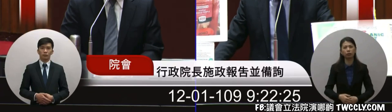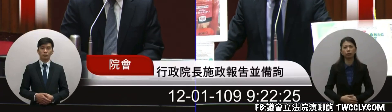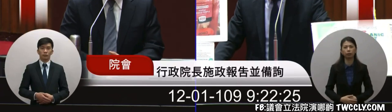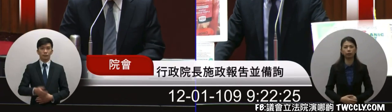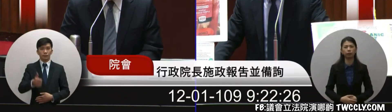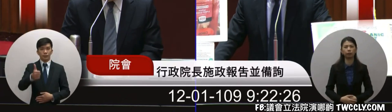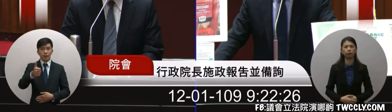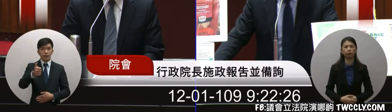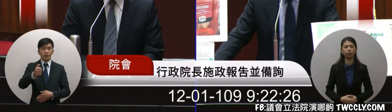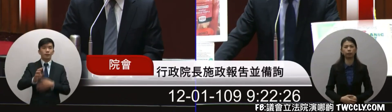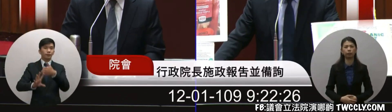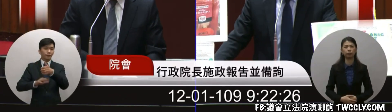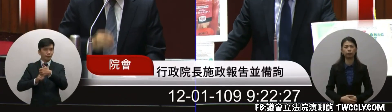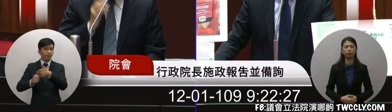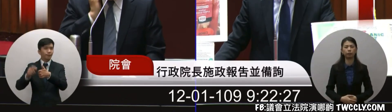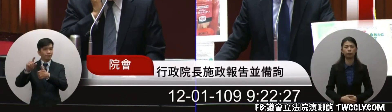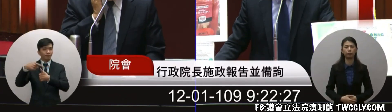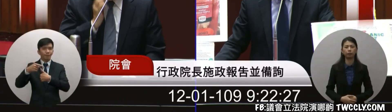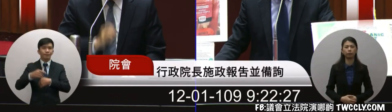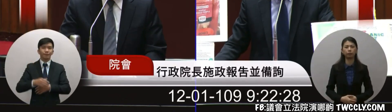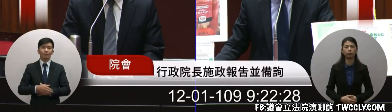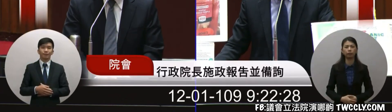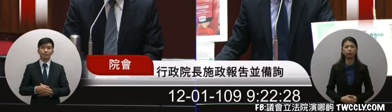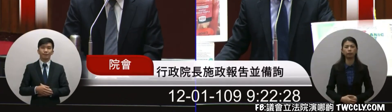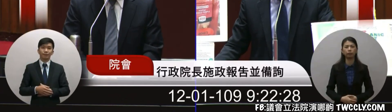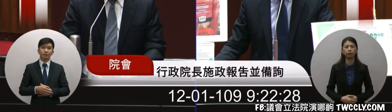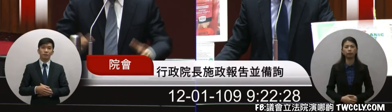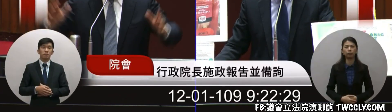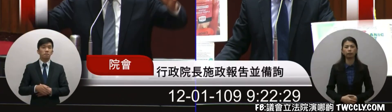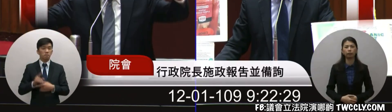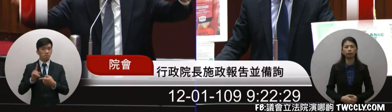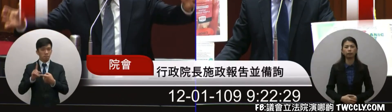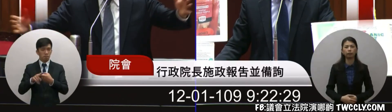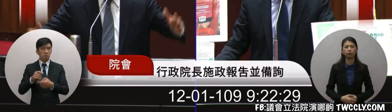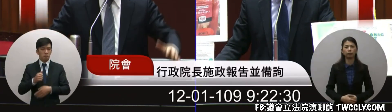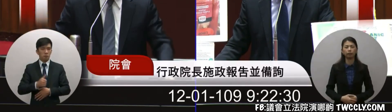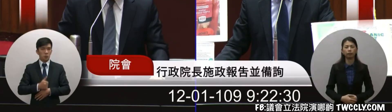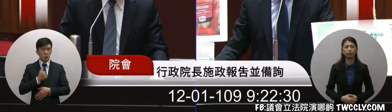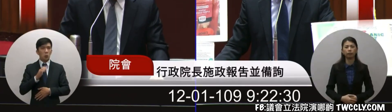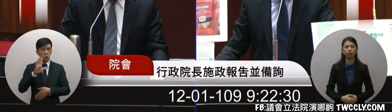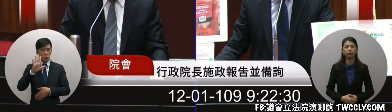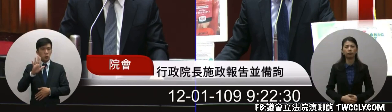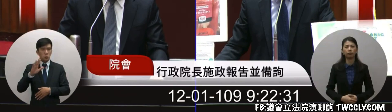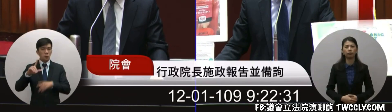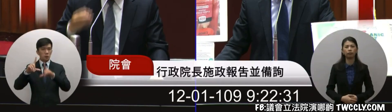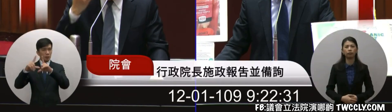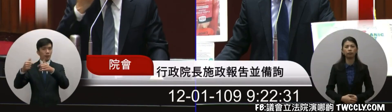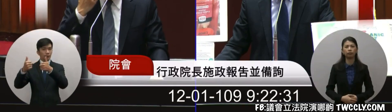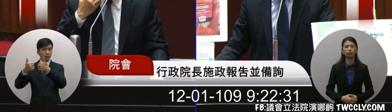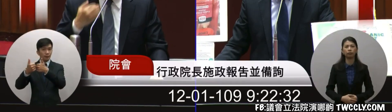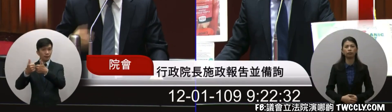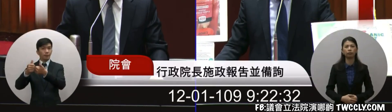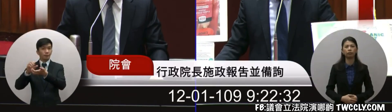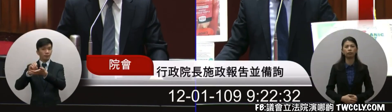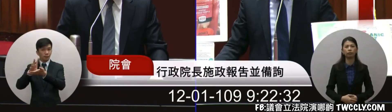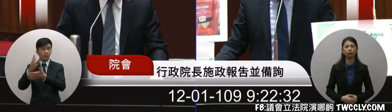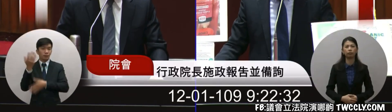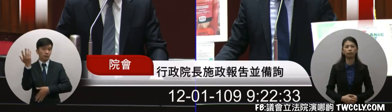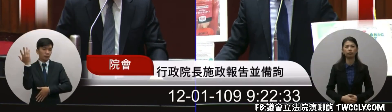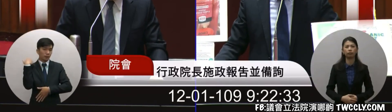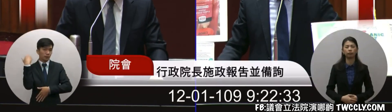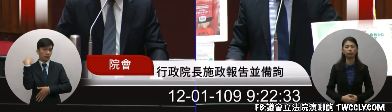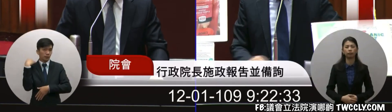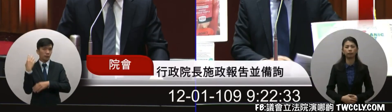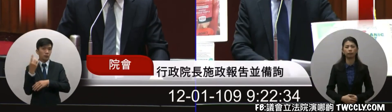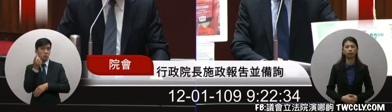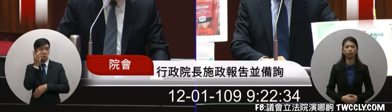谢谢委员这样指教，确实有一些啊很大型的汇报啊，我们过去这一段时间因为疫情没有